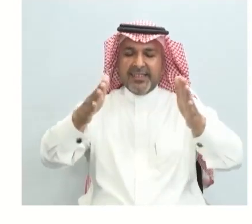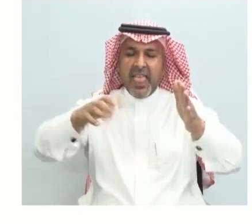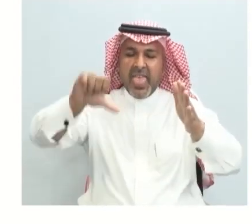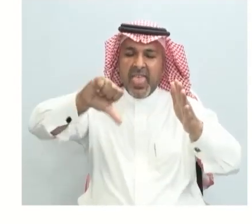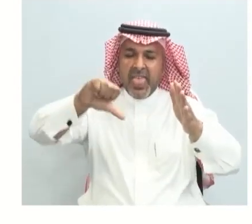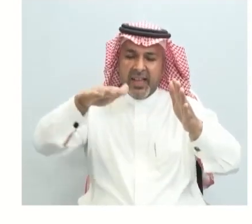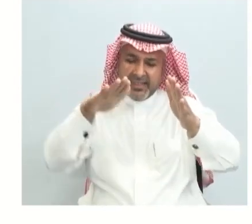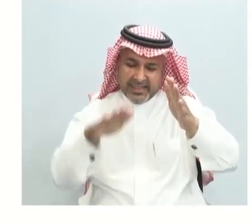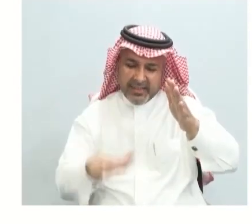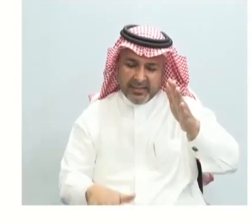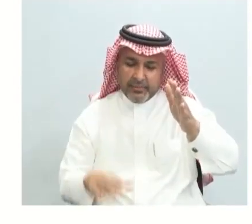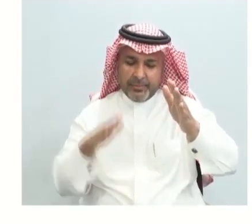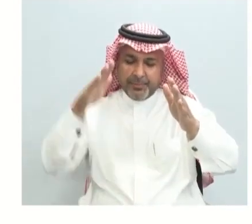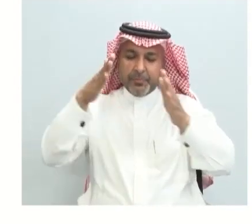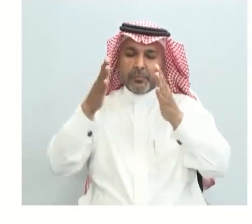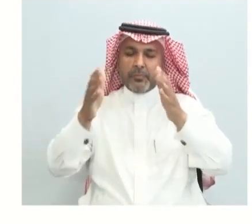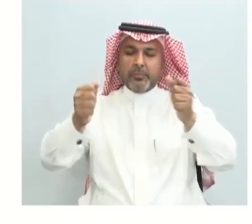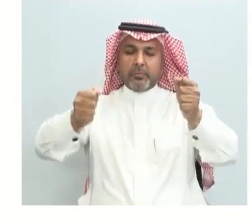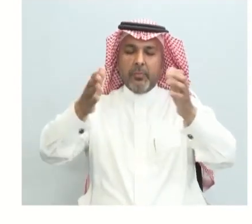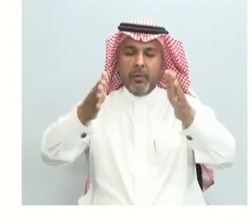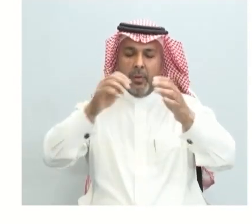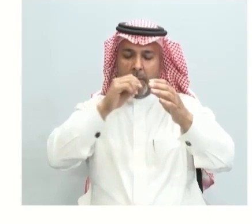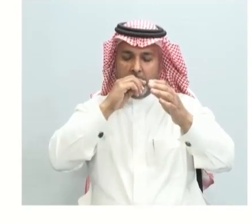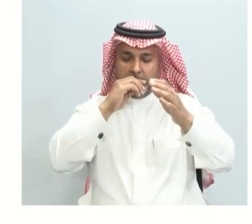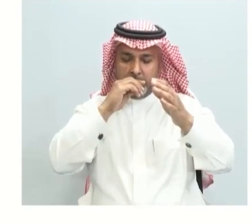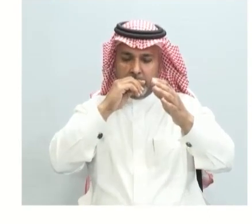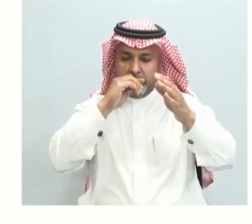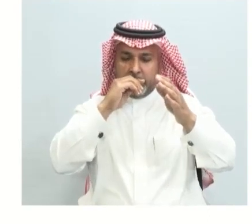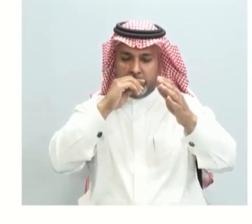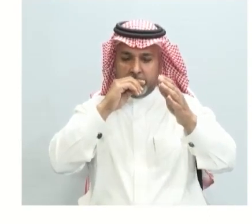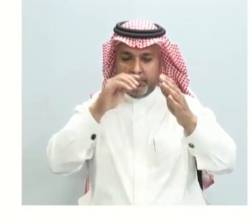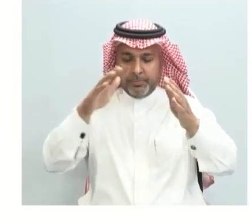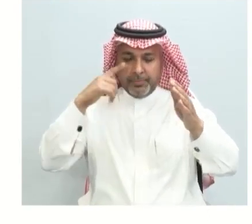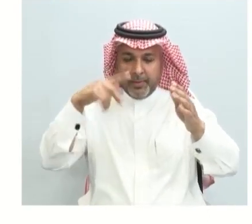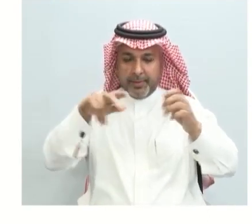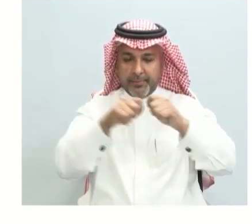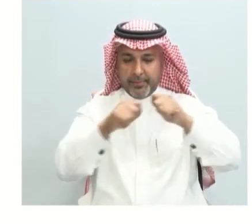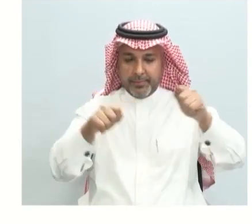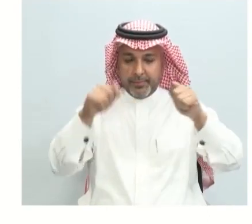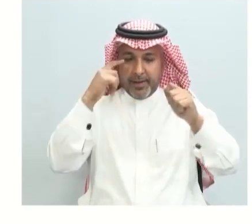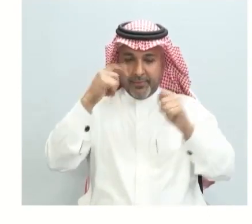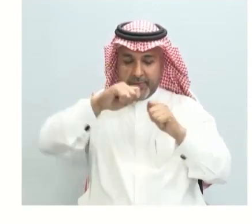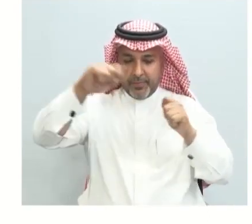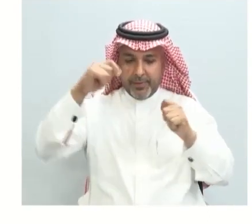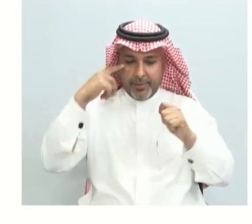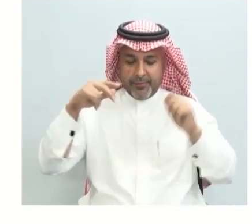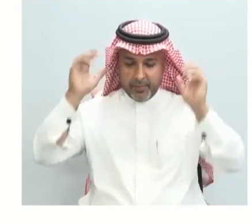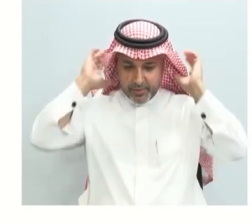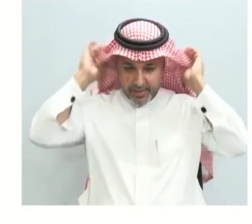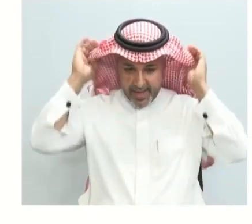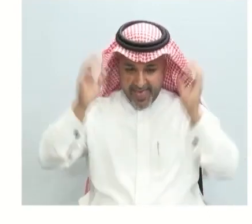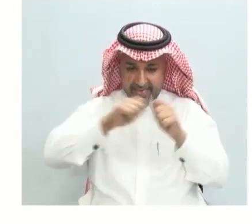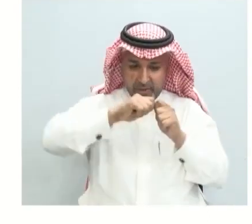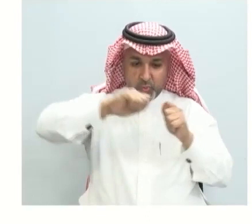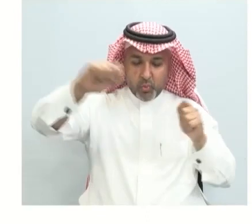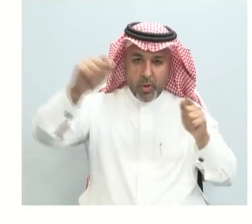يمكن استعمال حساب المثلثات لايجاد المسافه بين السفينه وبين الحطام فانا لاحظ هنا اني عرفت مثلا طول هذا